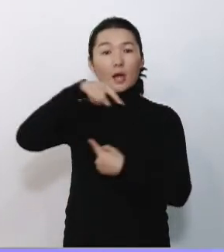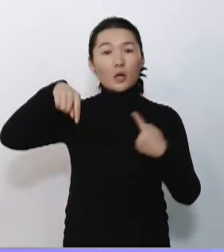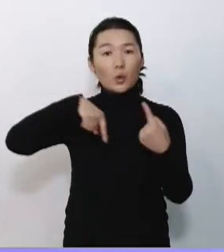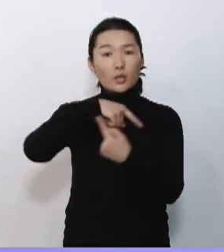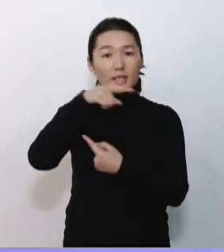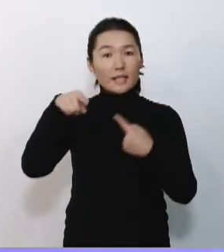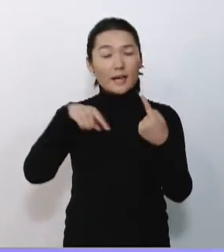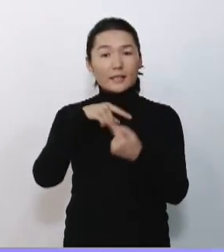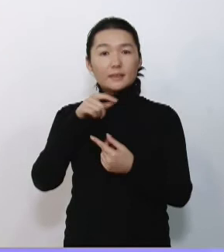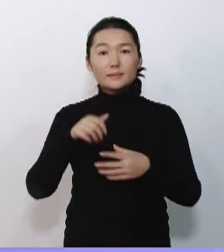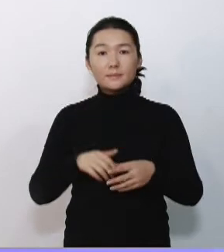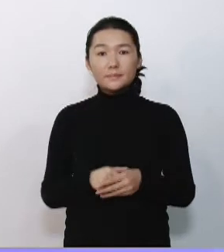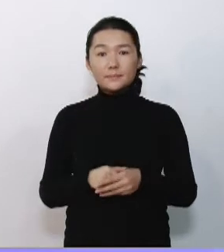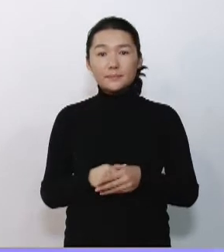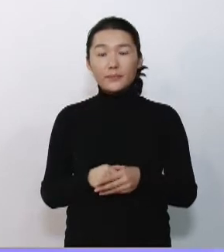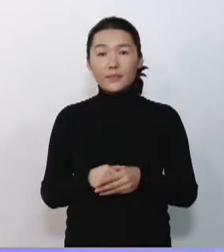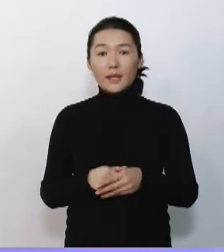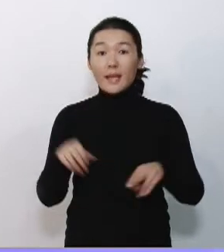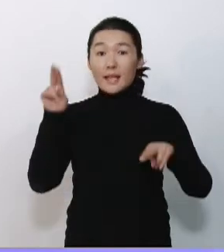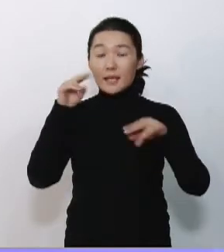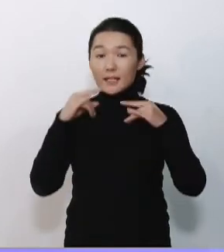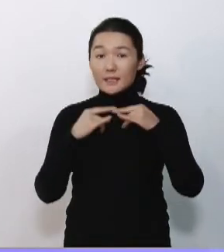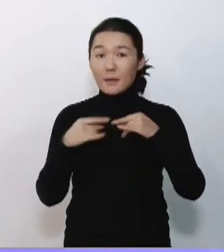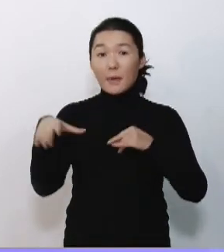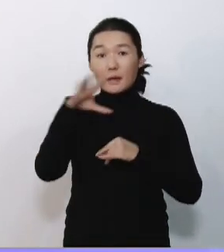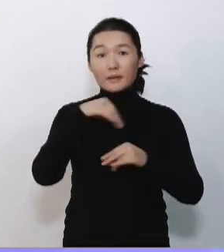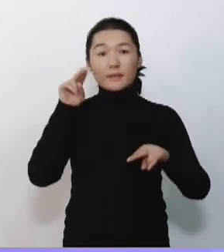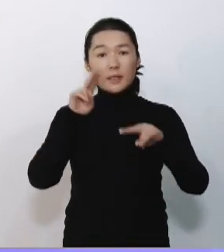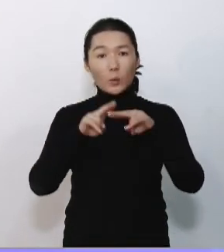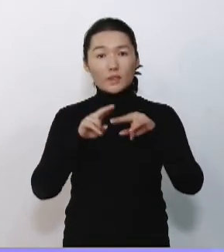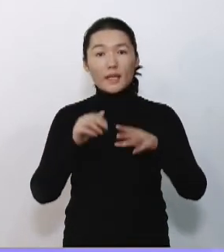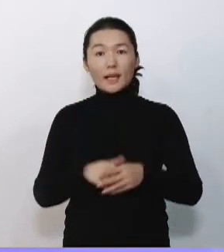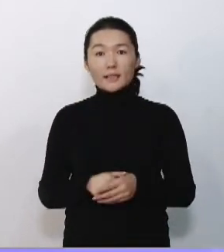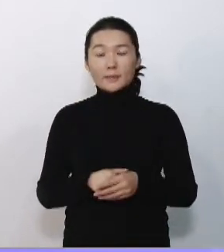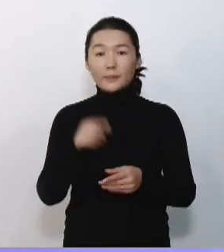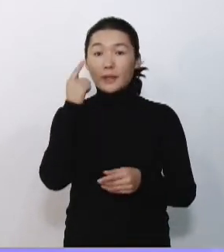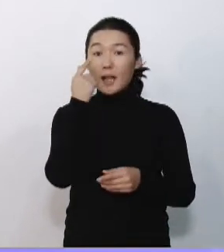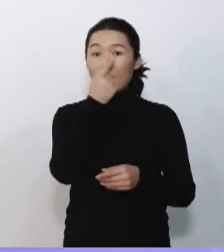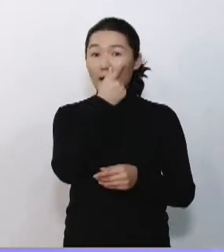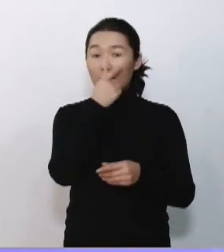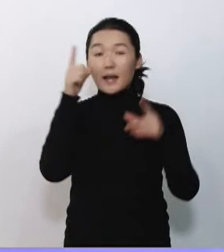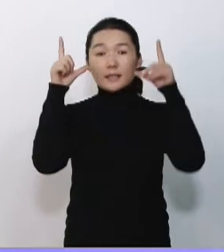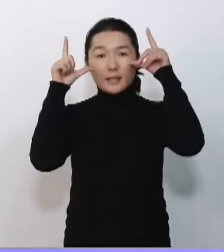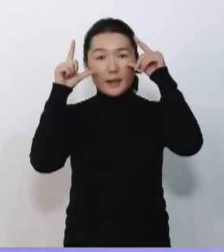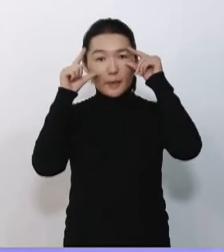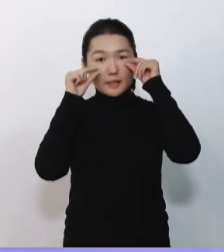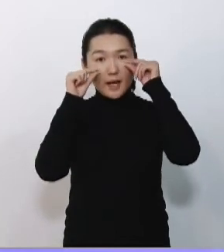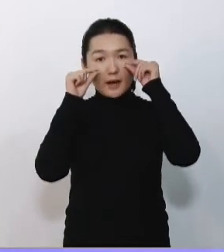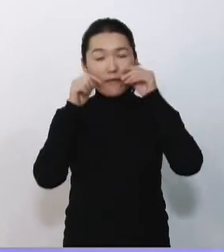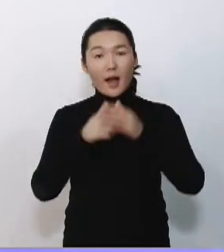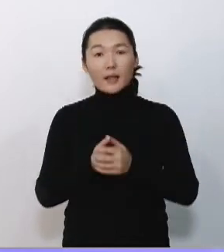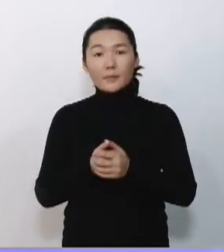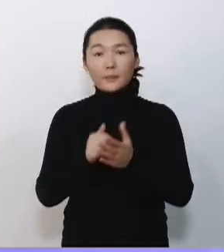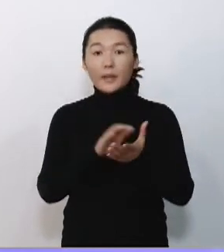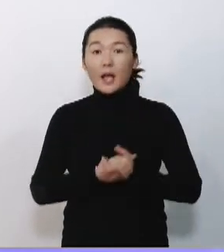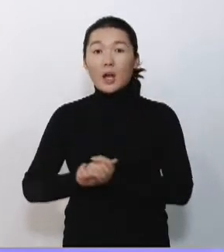покружились, повертелись, и за парты все уселись. Глазки крепко закрываем,